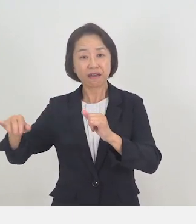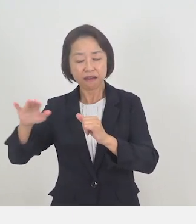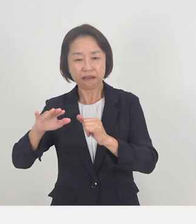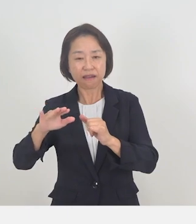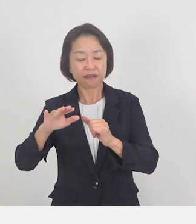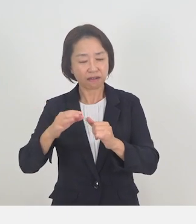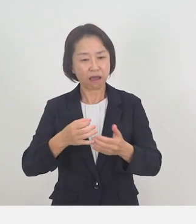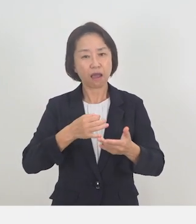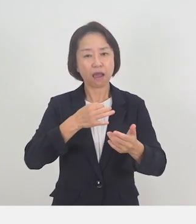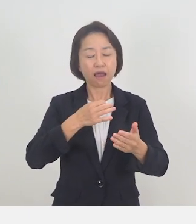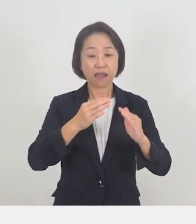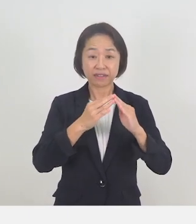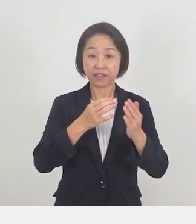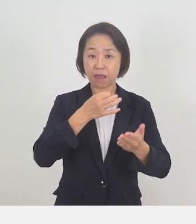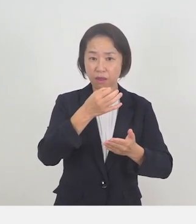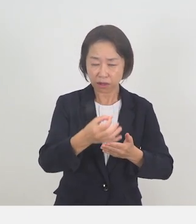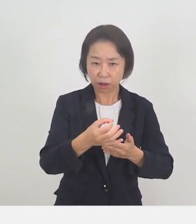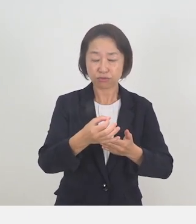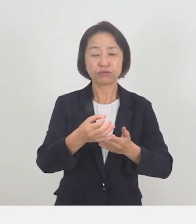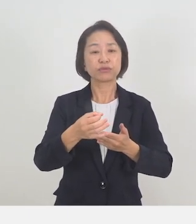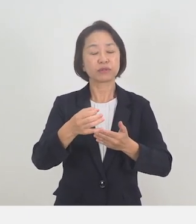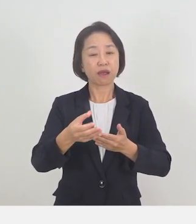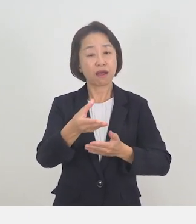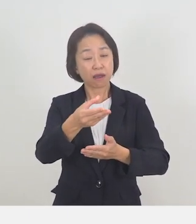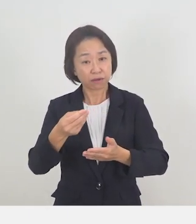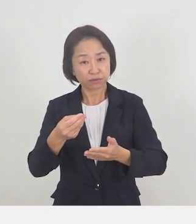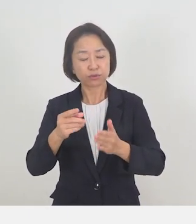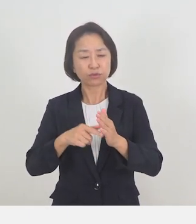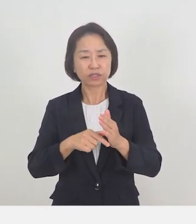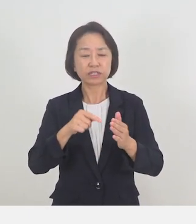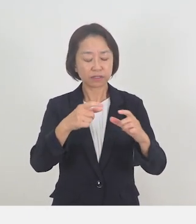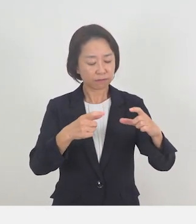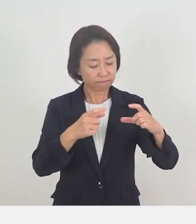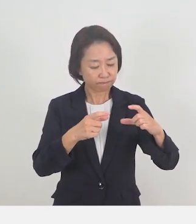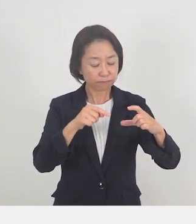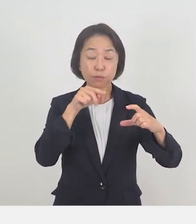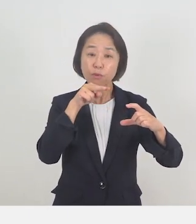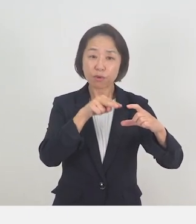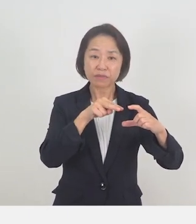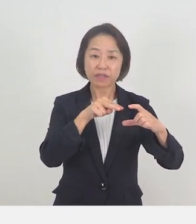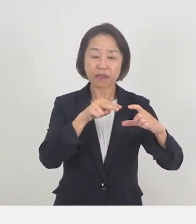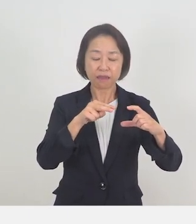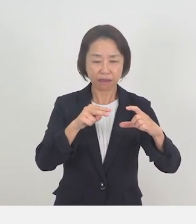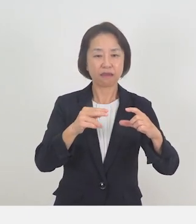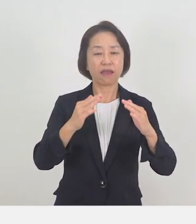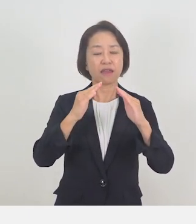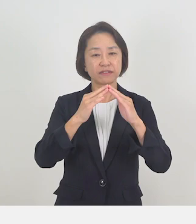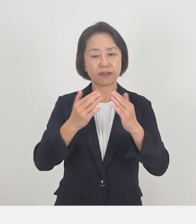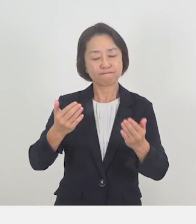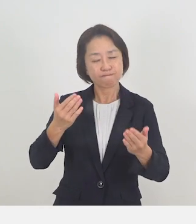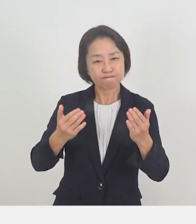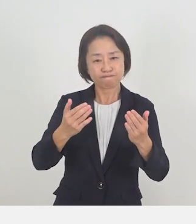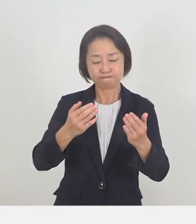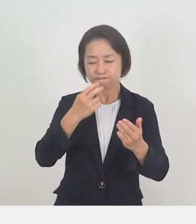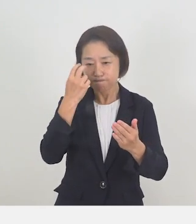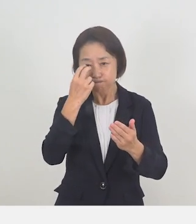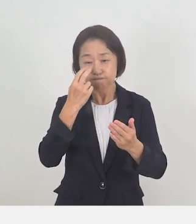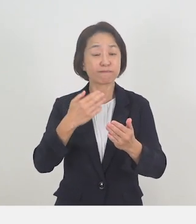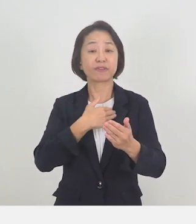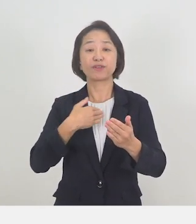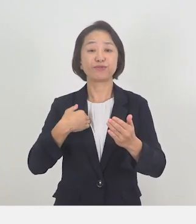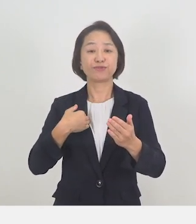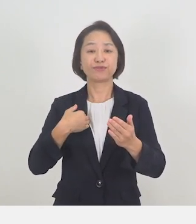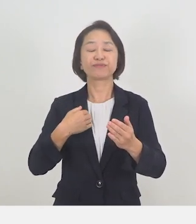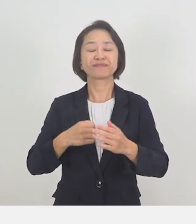する際にその小い性能を把握し性能の工程を比較検討でき消費者など